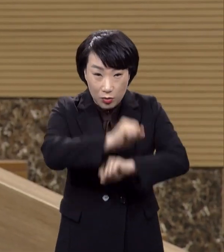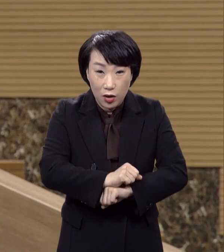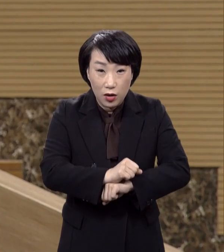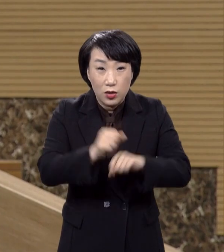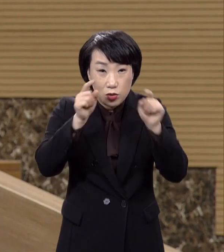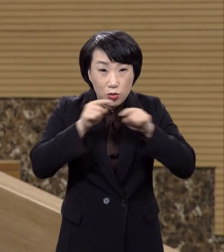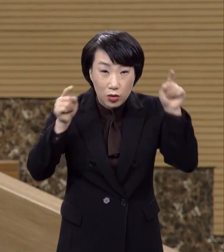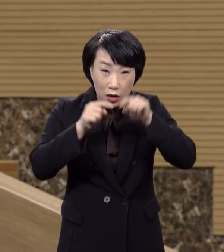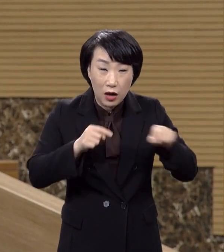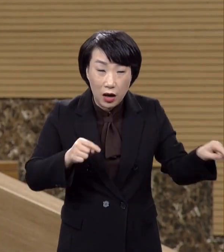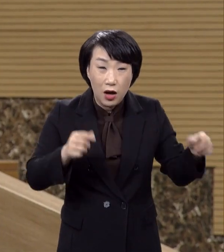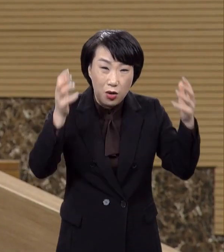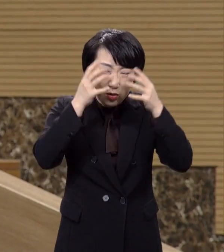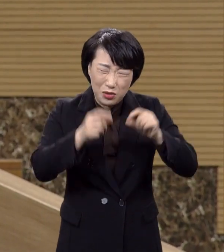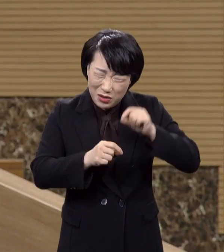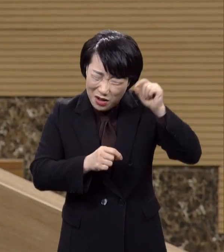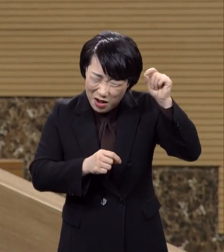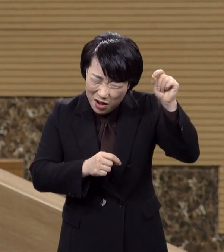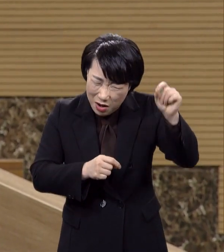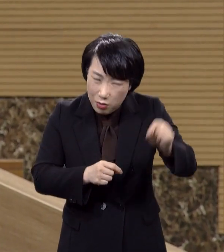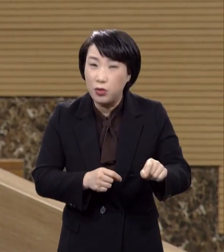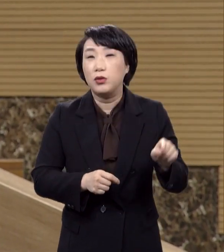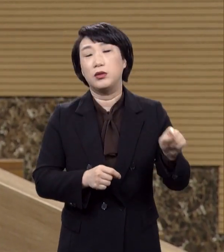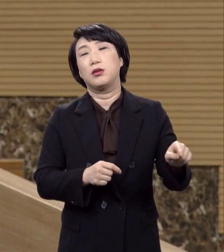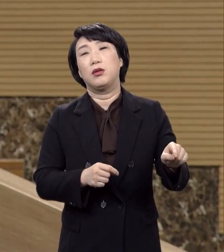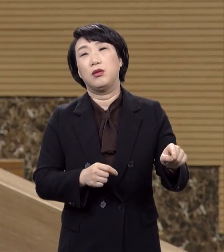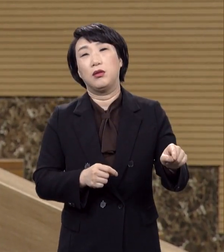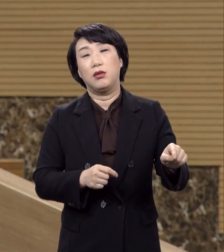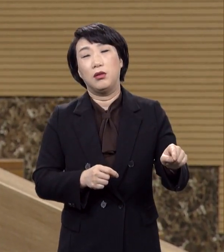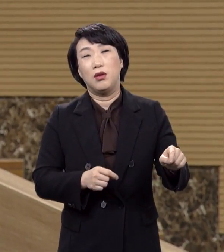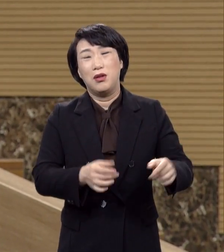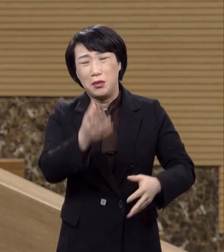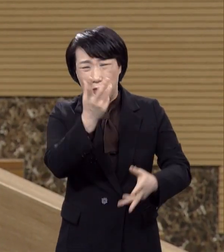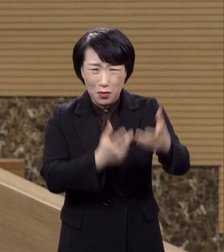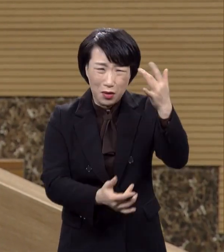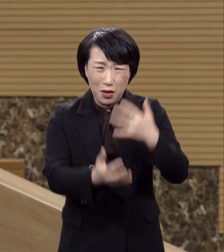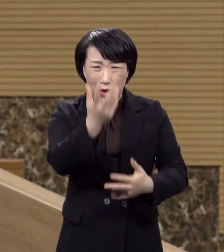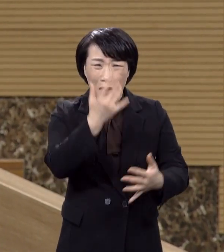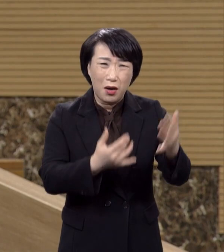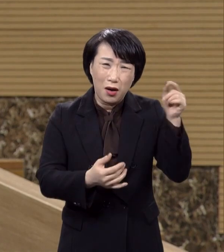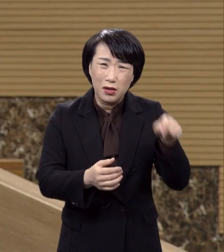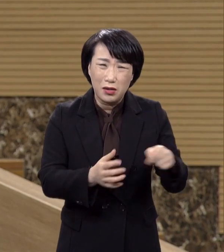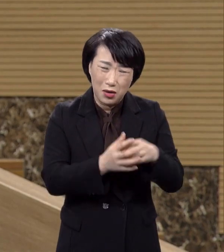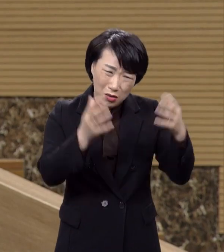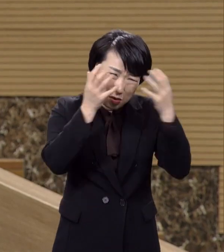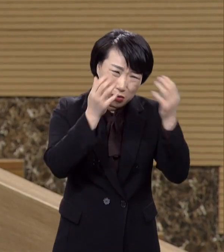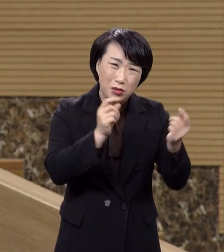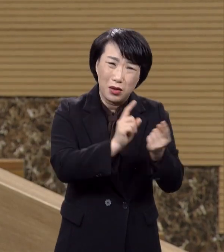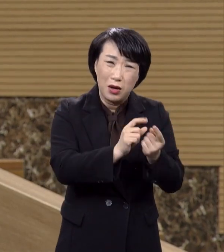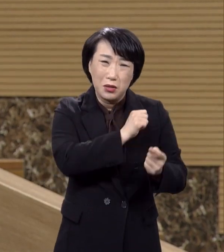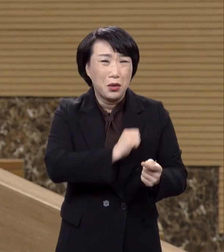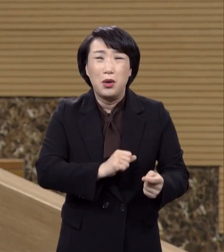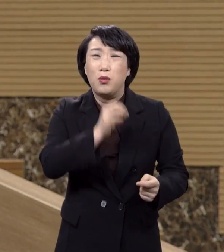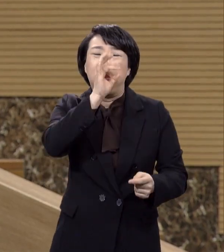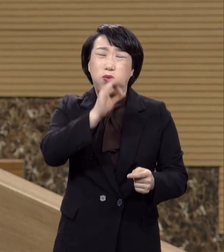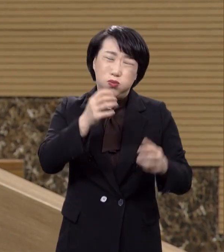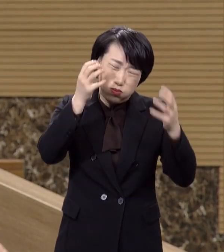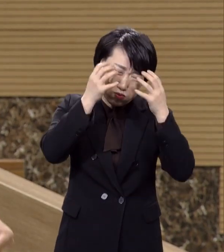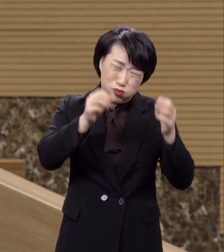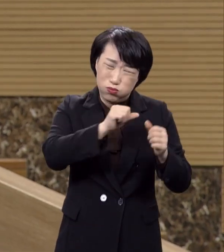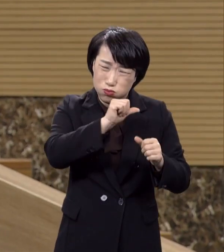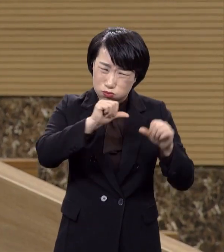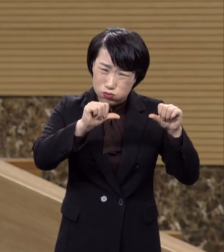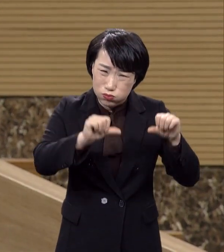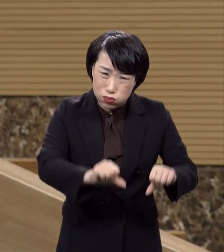파멸의 지옥에 가서 그 무서운 불꽃의 축배를 마시면서 견딜 수 없는